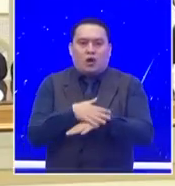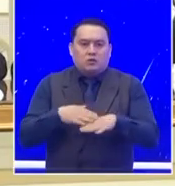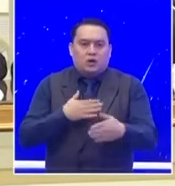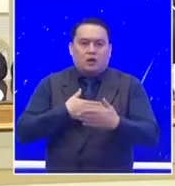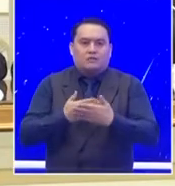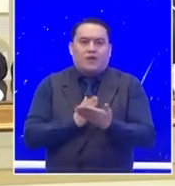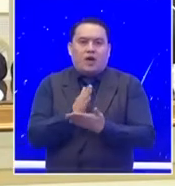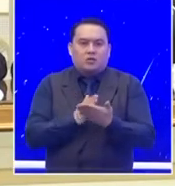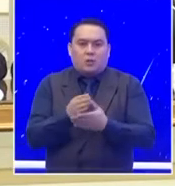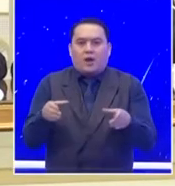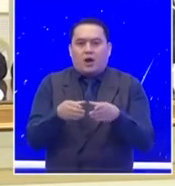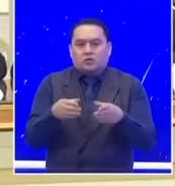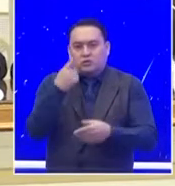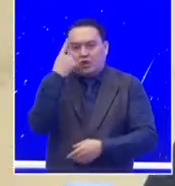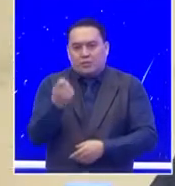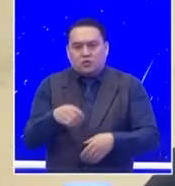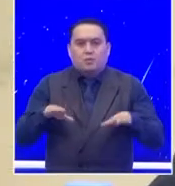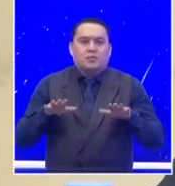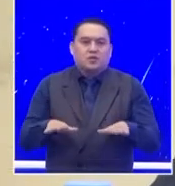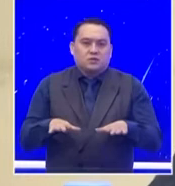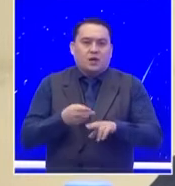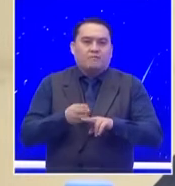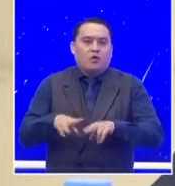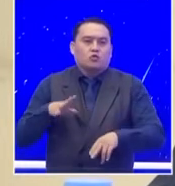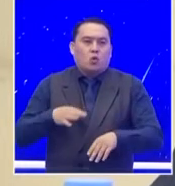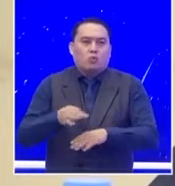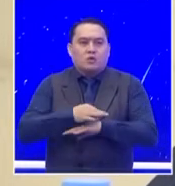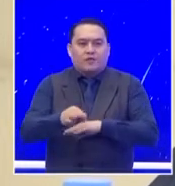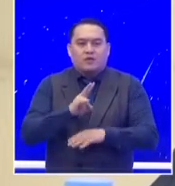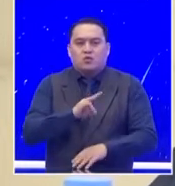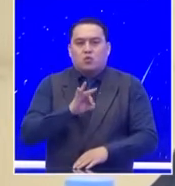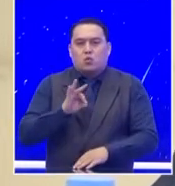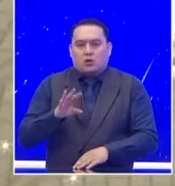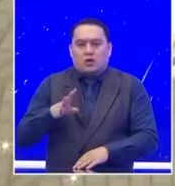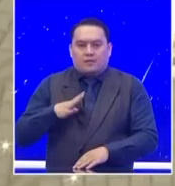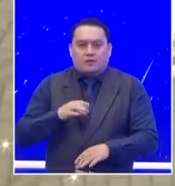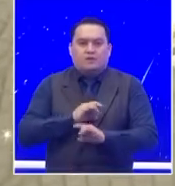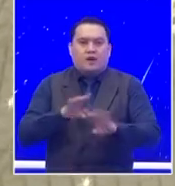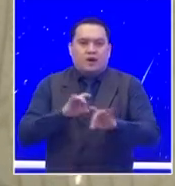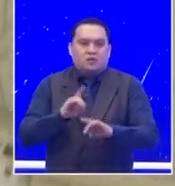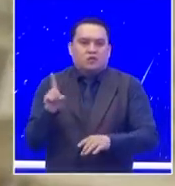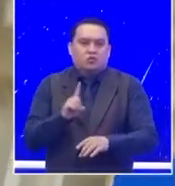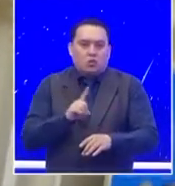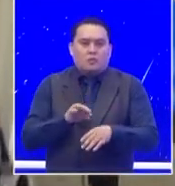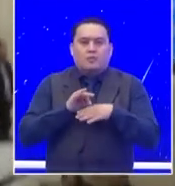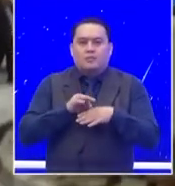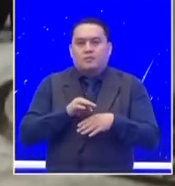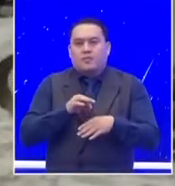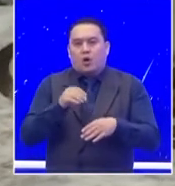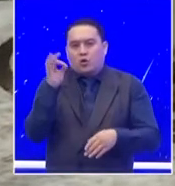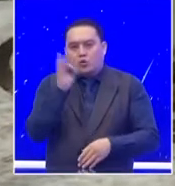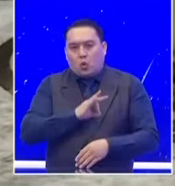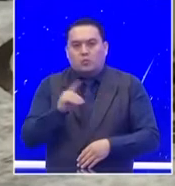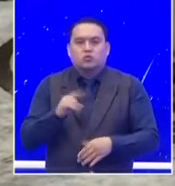активных ветеранов партии сообщил заместитель председателя областного филиала фракции Серик Нуркадыров. Также он поведал о том,